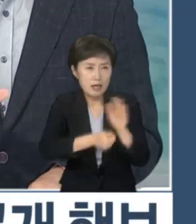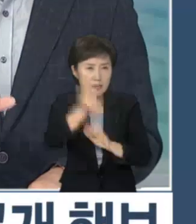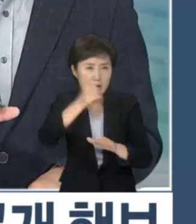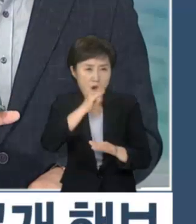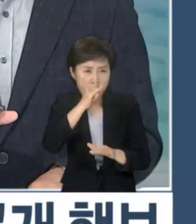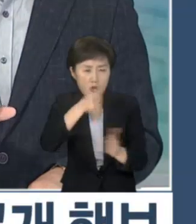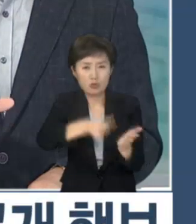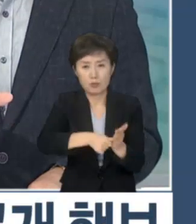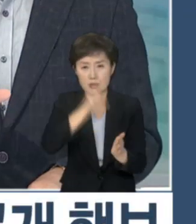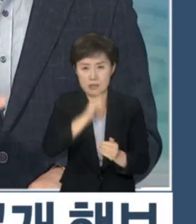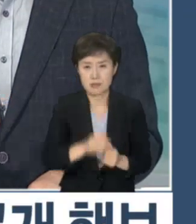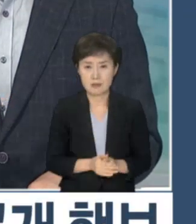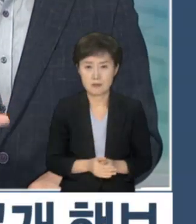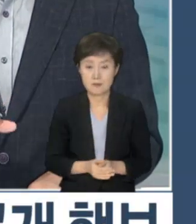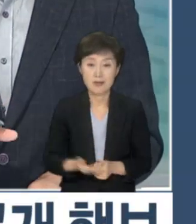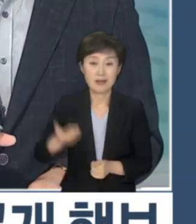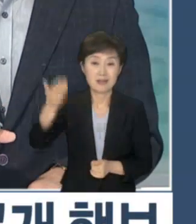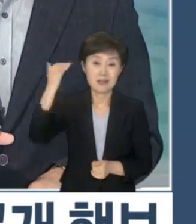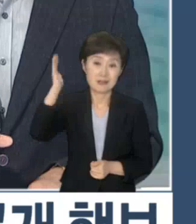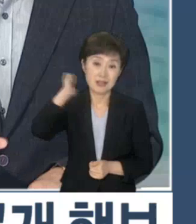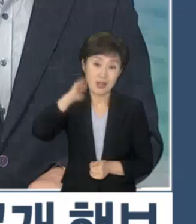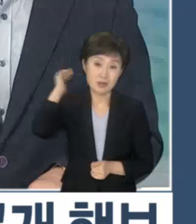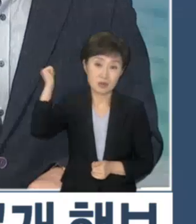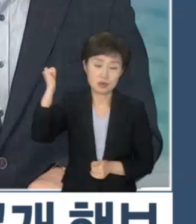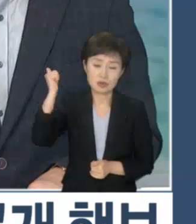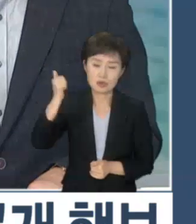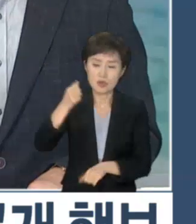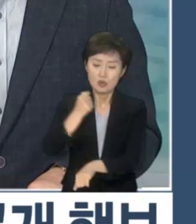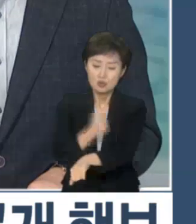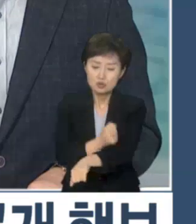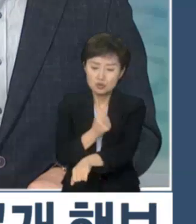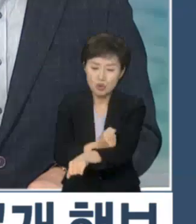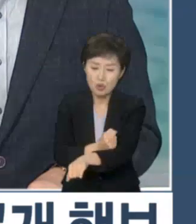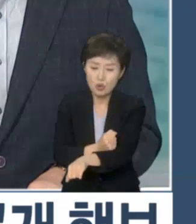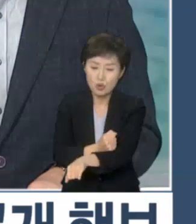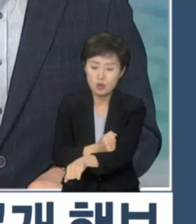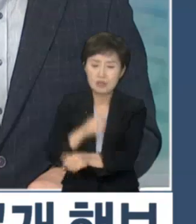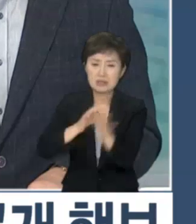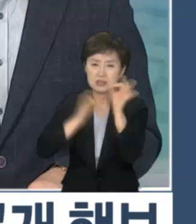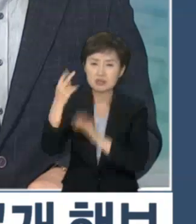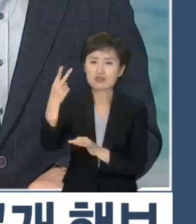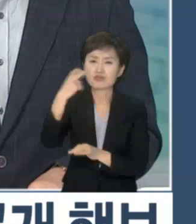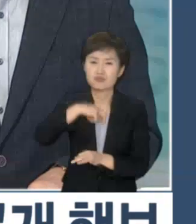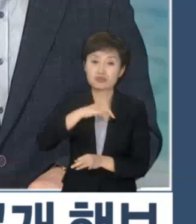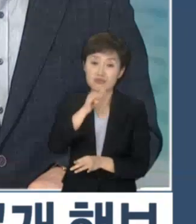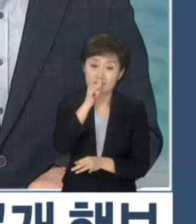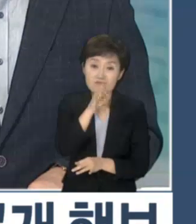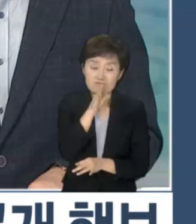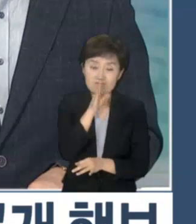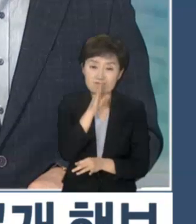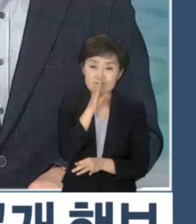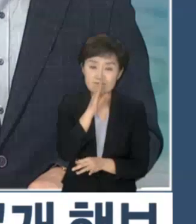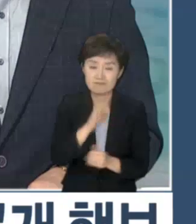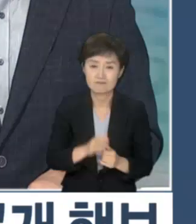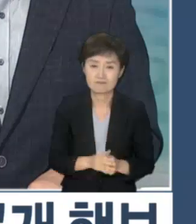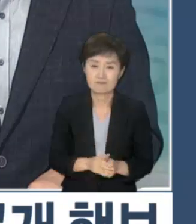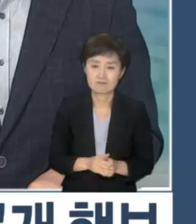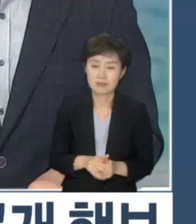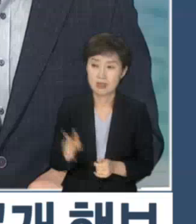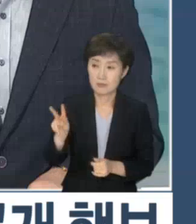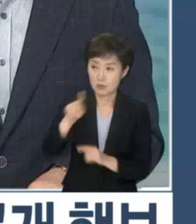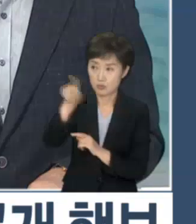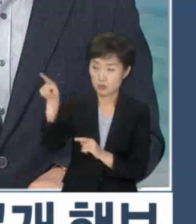지나가신 대통령들께서 공과가 모두가 존재하는데 이분들의 행보가 우리 그